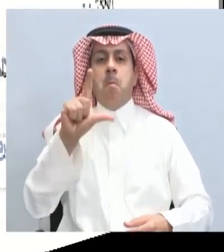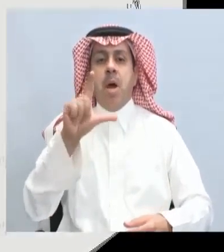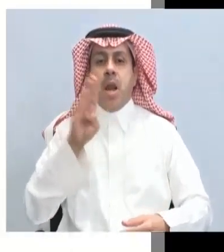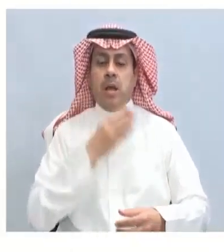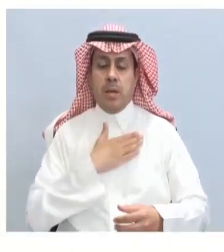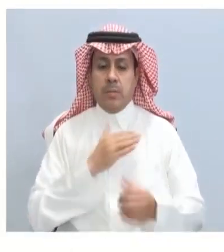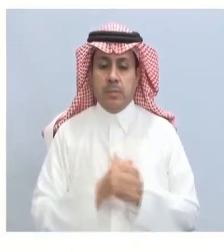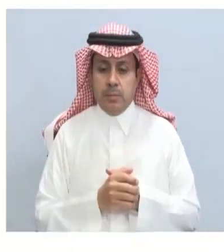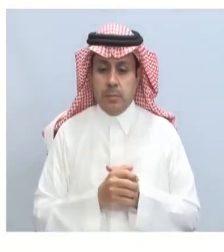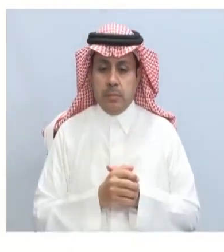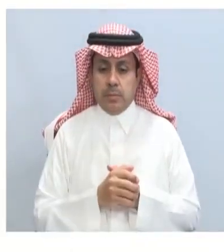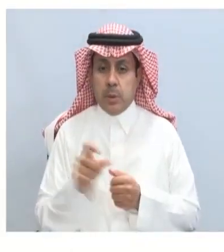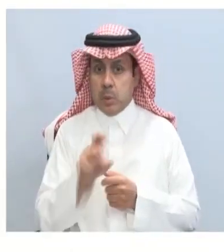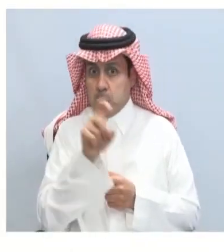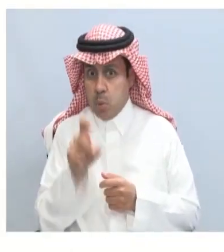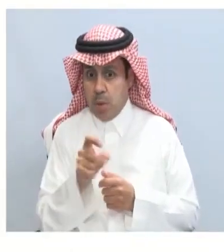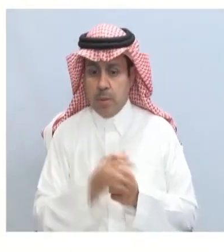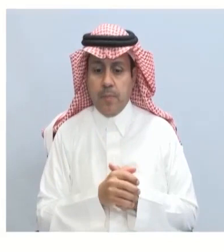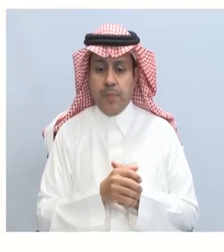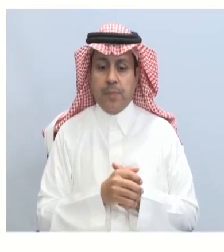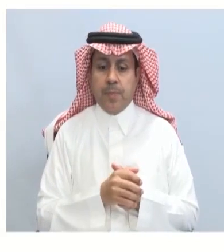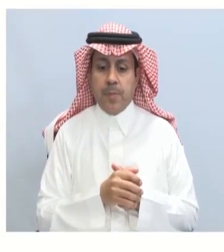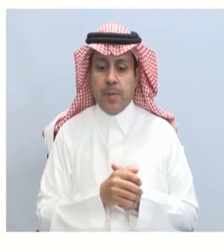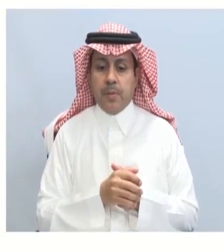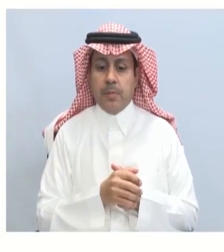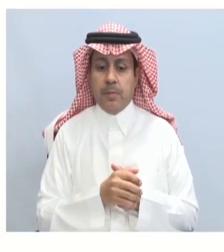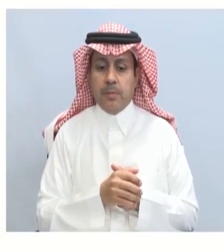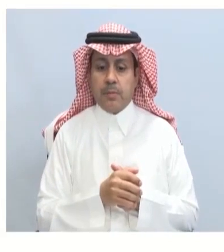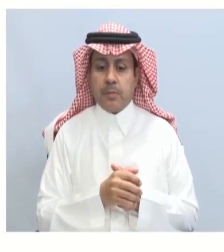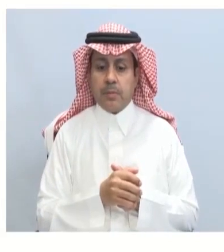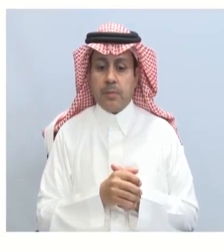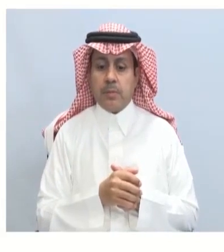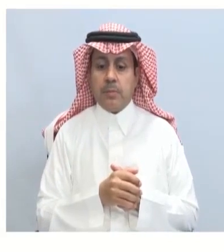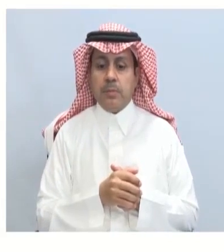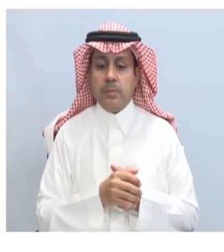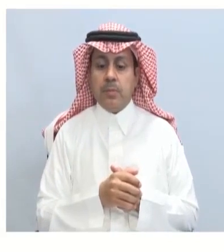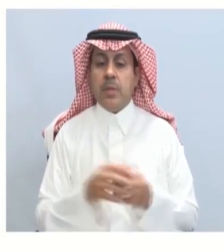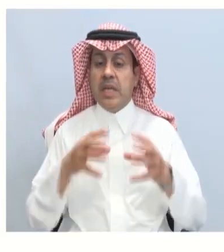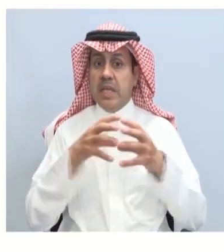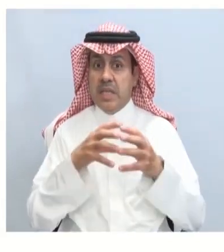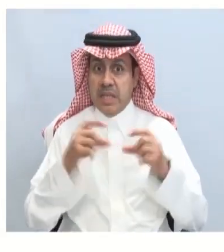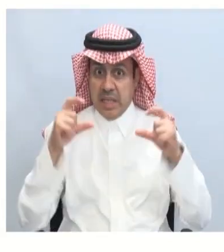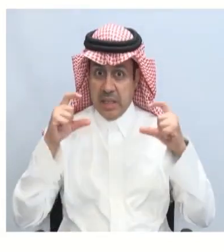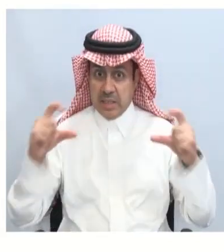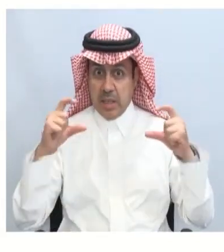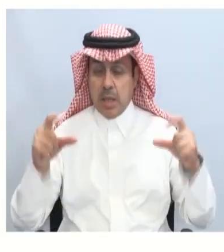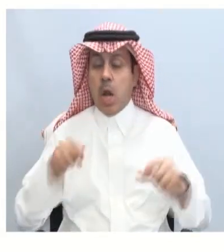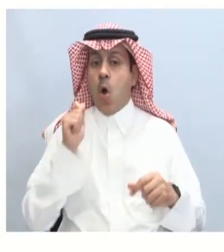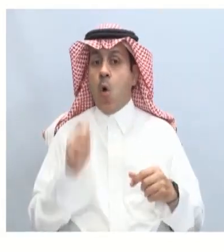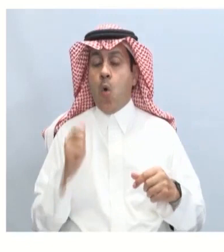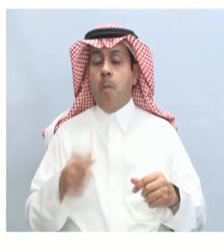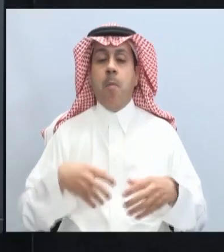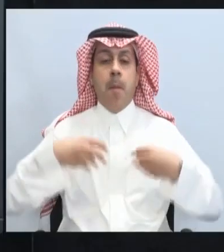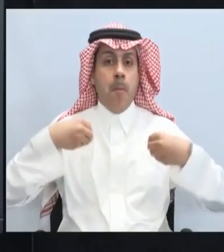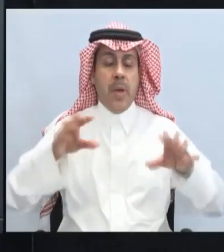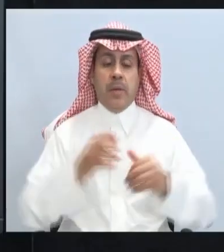اصطلاحا هنا سؤال اخر عرف هنا او اجب عن الاتي استدل على حكم البيع هناك